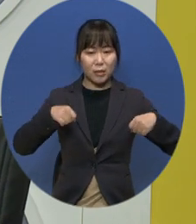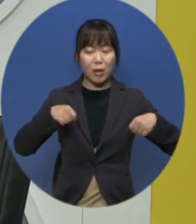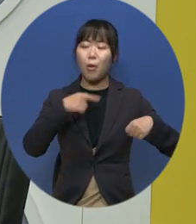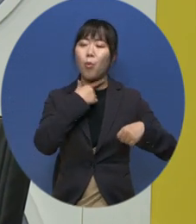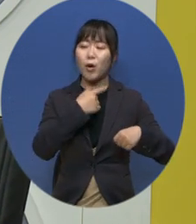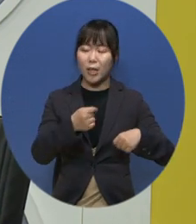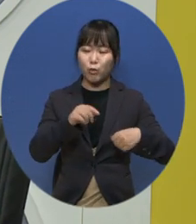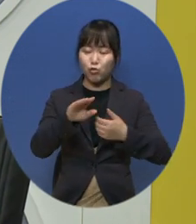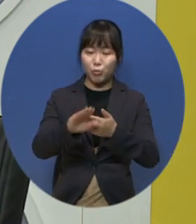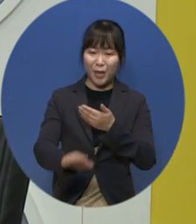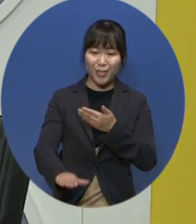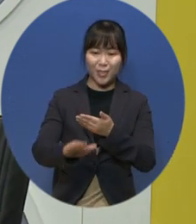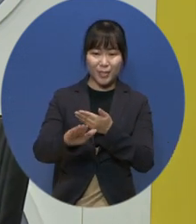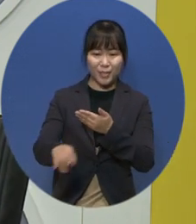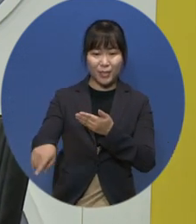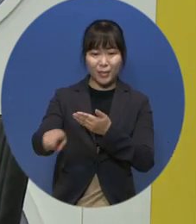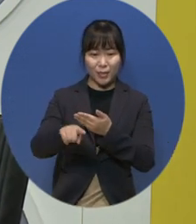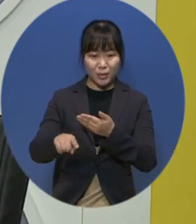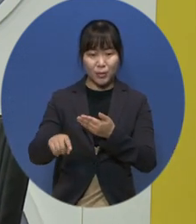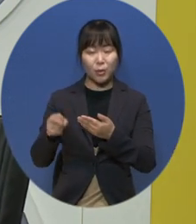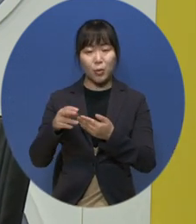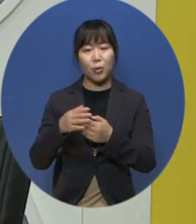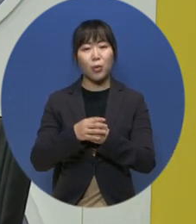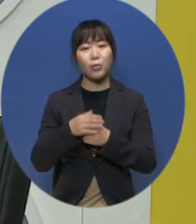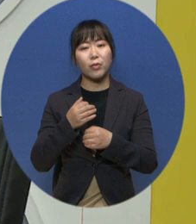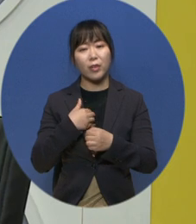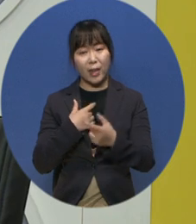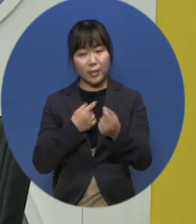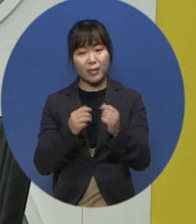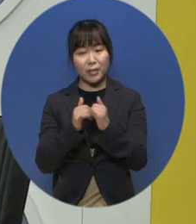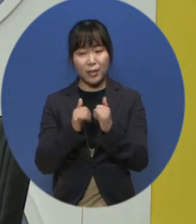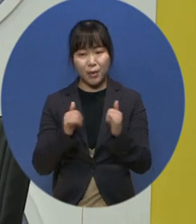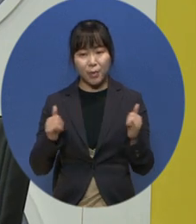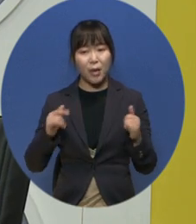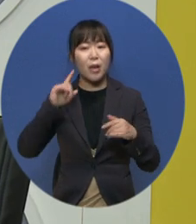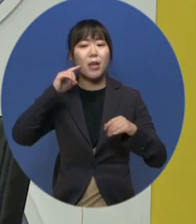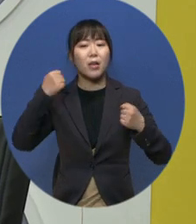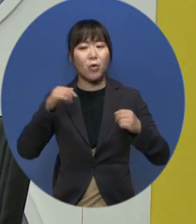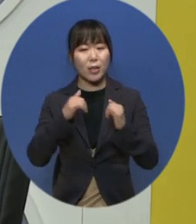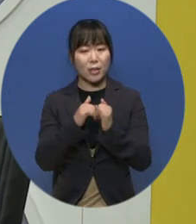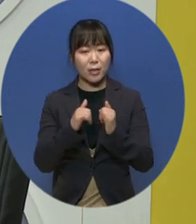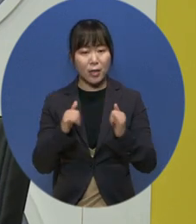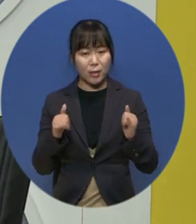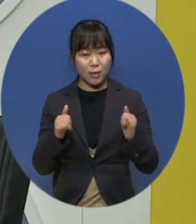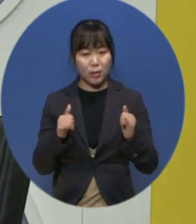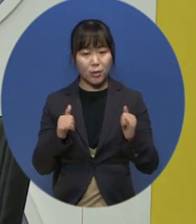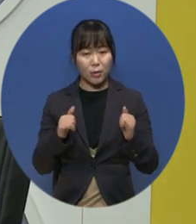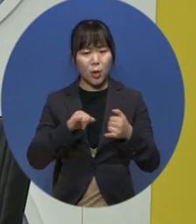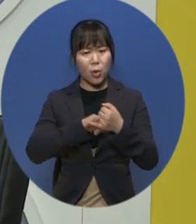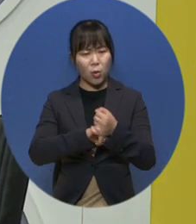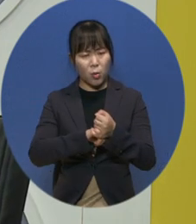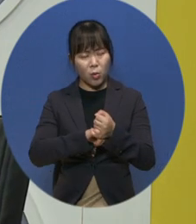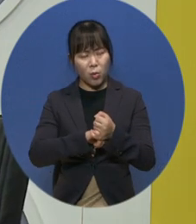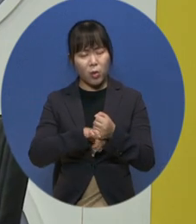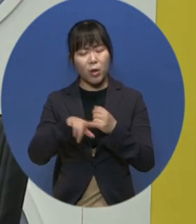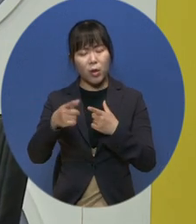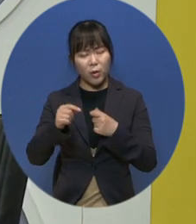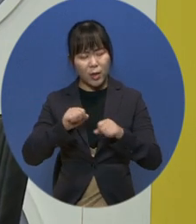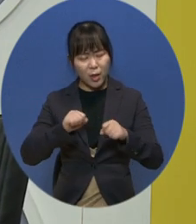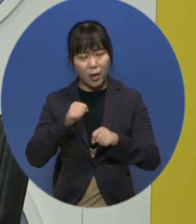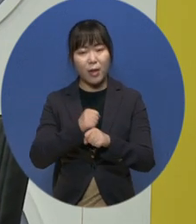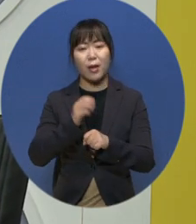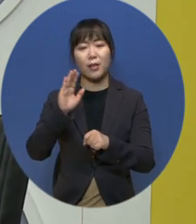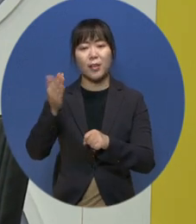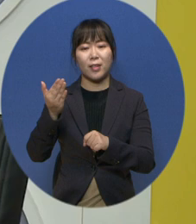후배들, 시작하고자 하는 후배들, 또 연극을 하고 있는 저 같은 후배들에게 연기자는 이래야 한다, 꼭 이래야 한다, 뭐